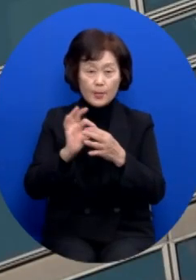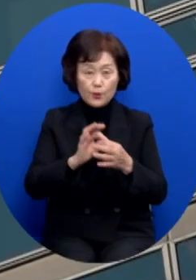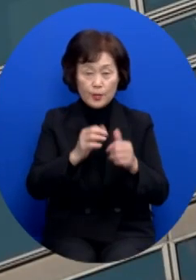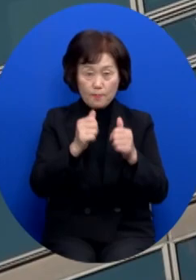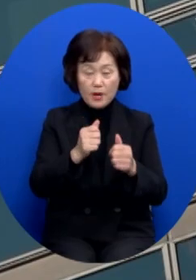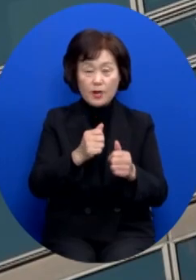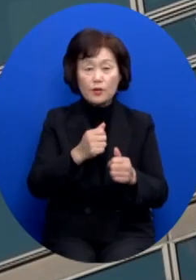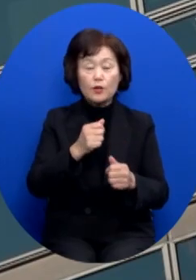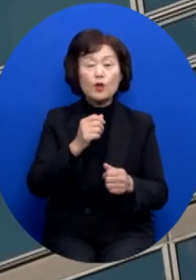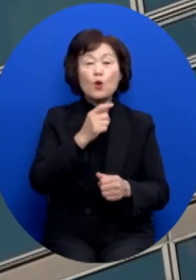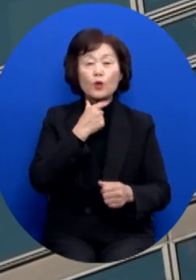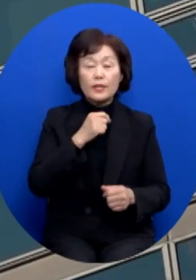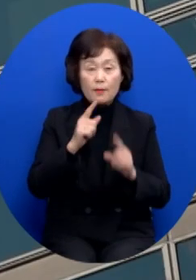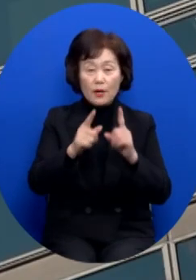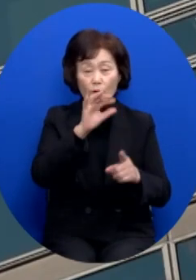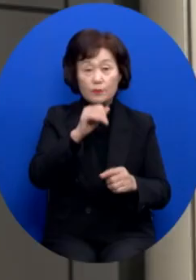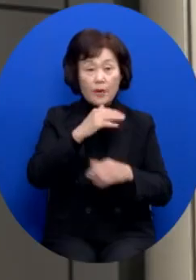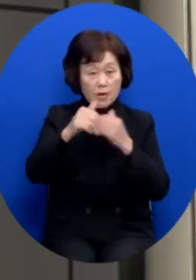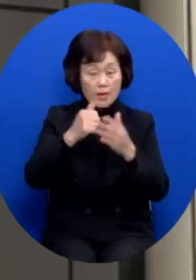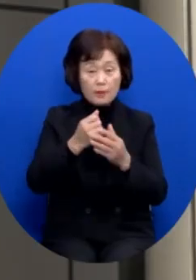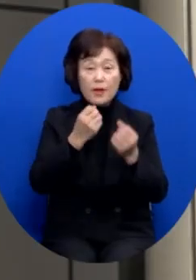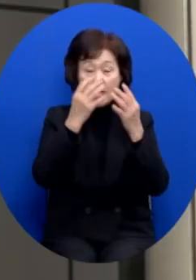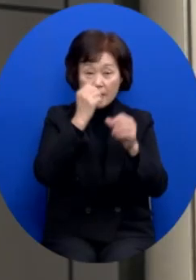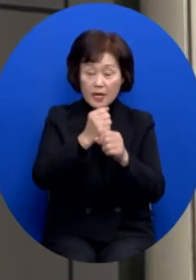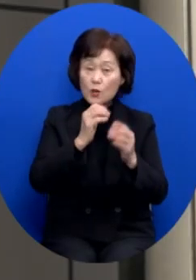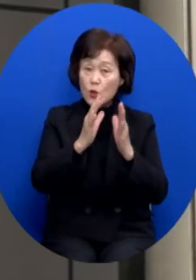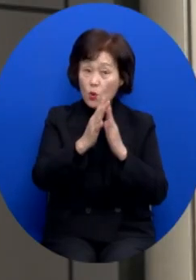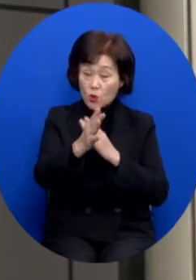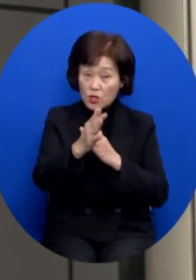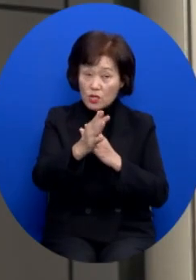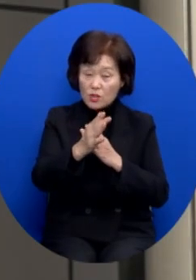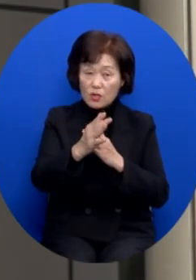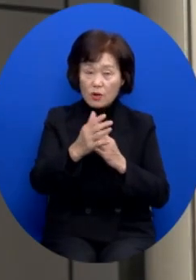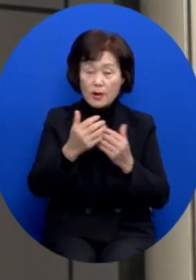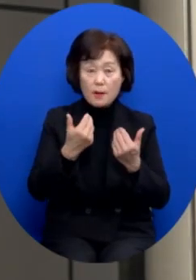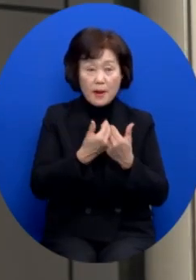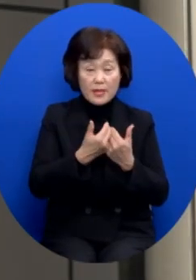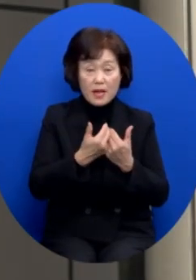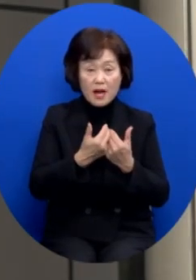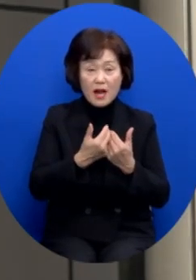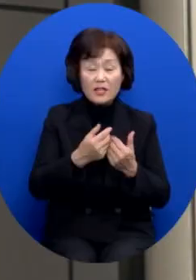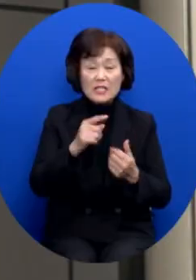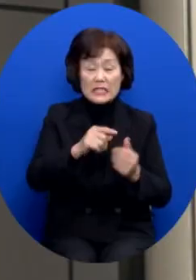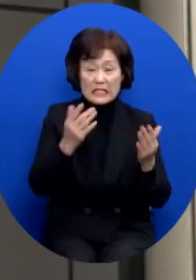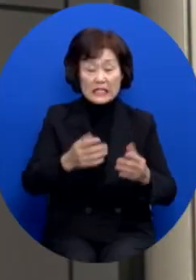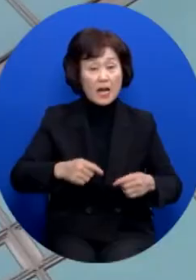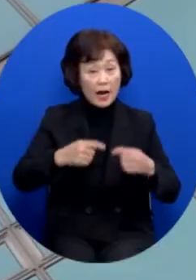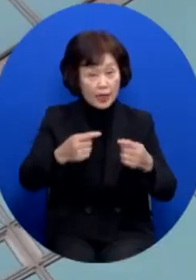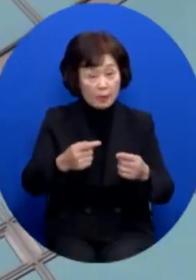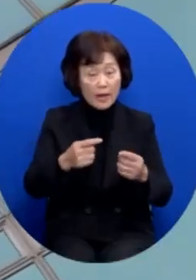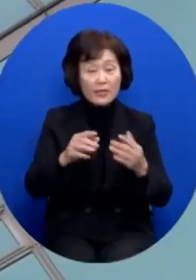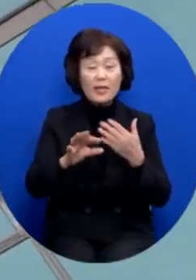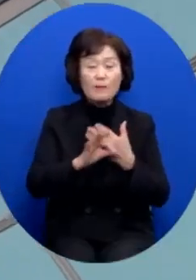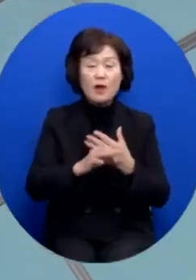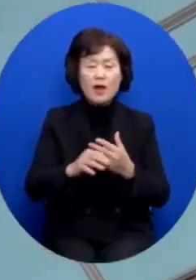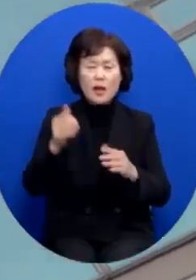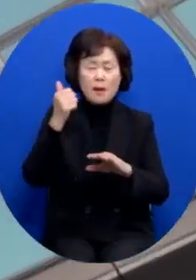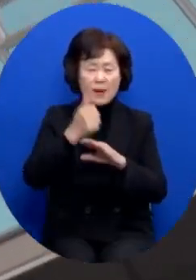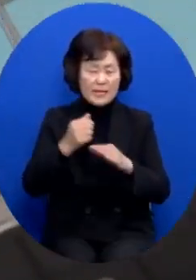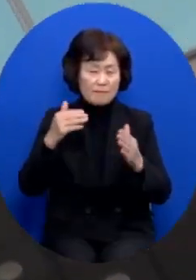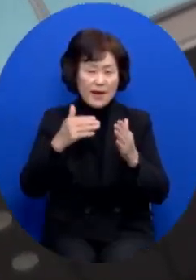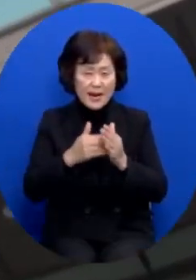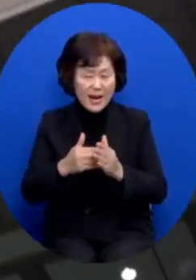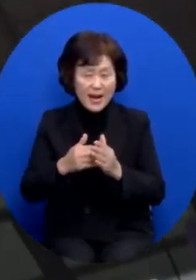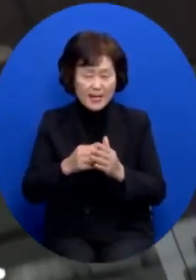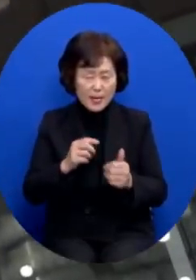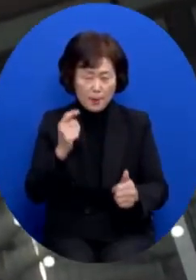이어 하나님의 창조 질서를 거스르는 동성애 옹호에 가담할 경우 끝까지 추적해 출교 처벌에 따르게 할 것이라고 강조했습니다.